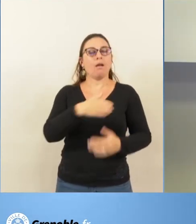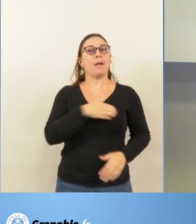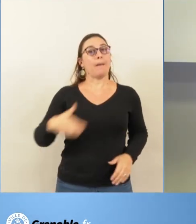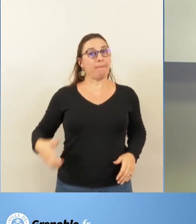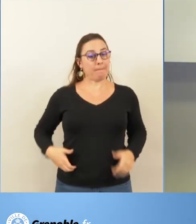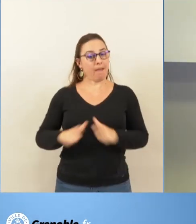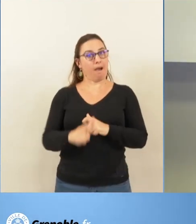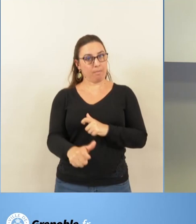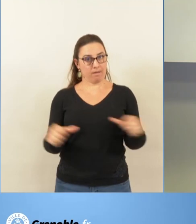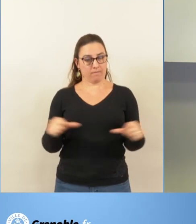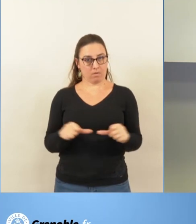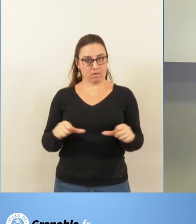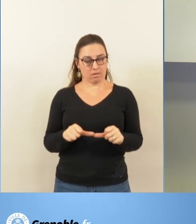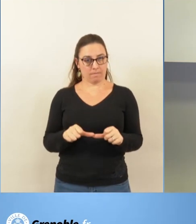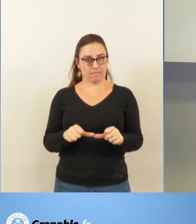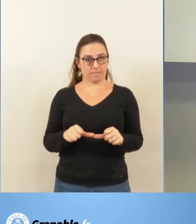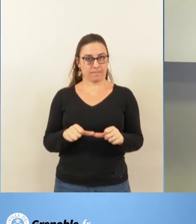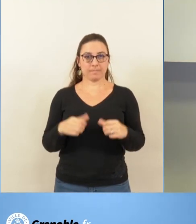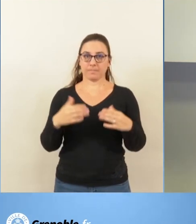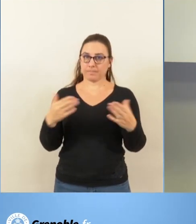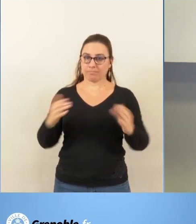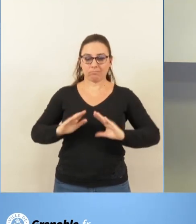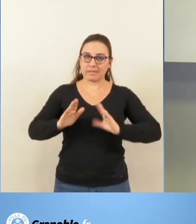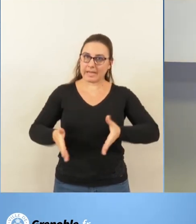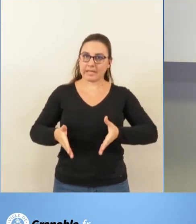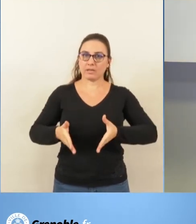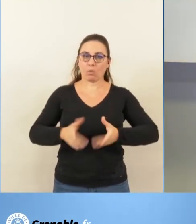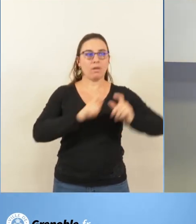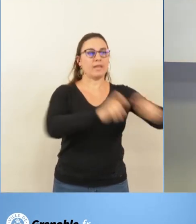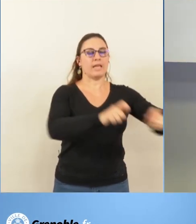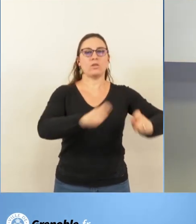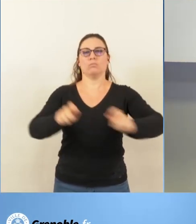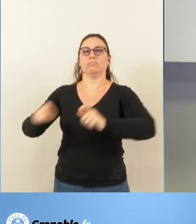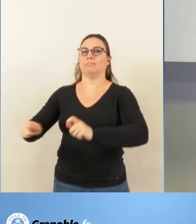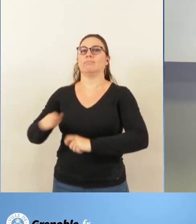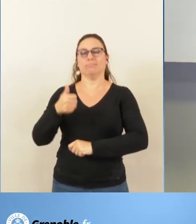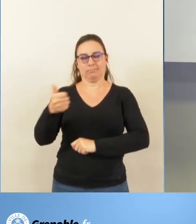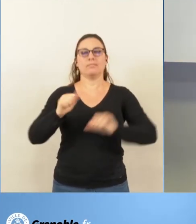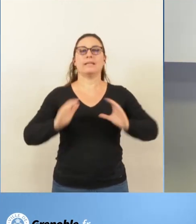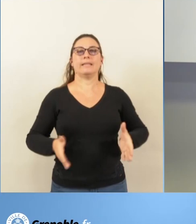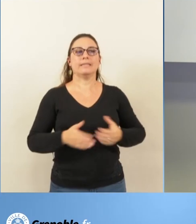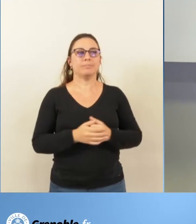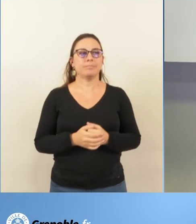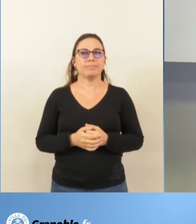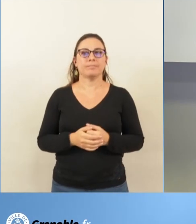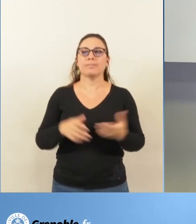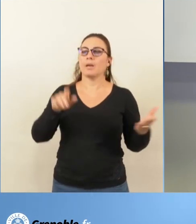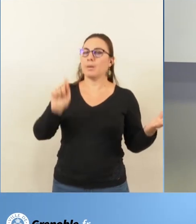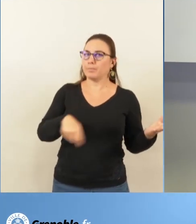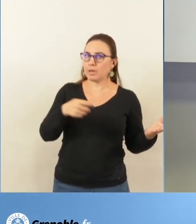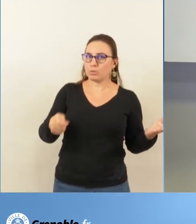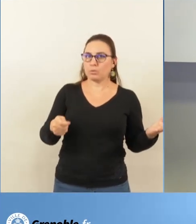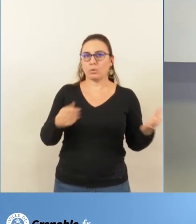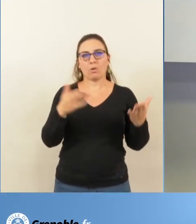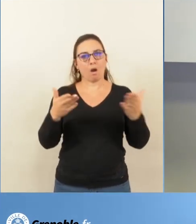ensuite prend des arrêtés de délégation et donc mais évidemment je vous